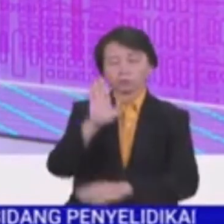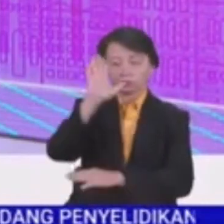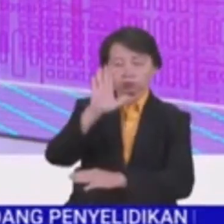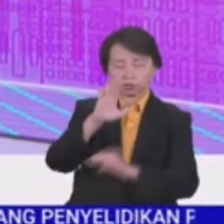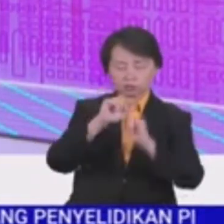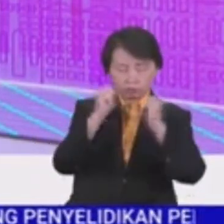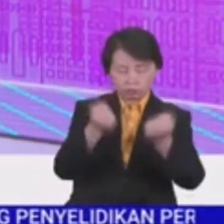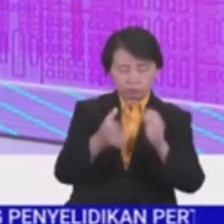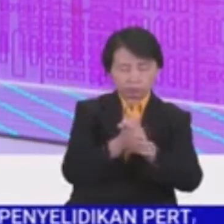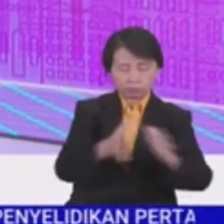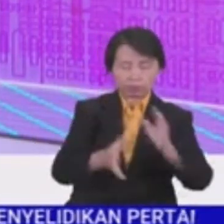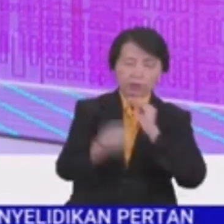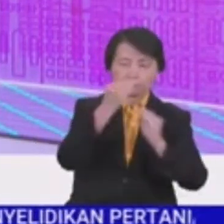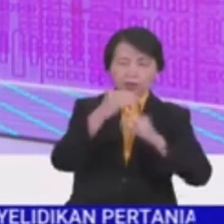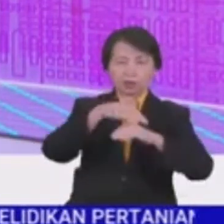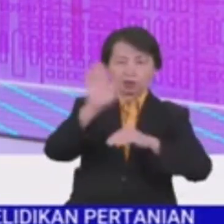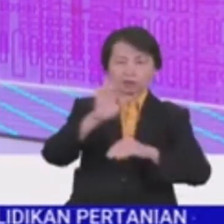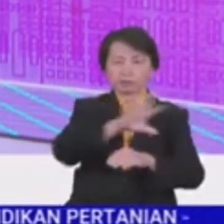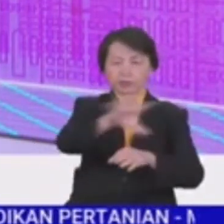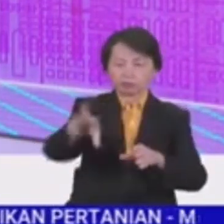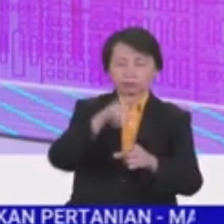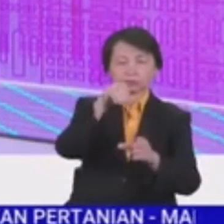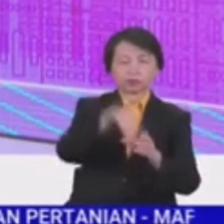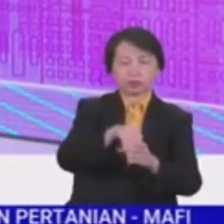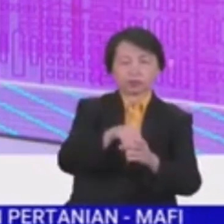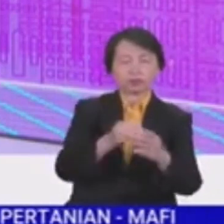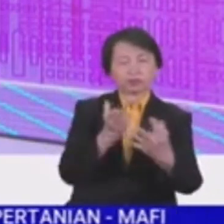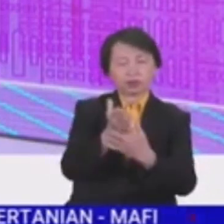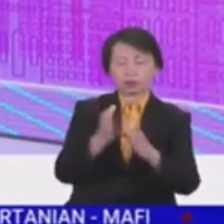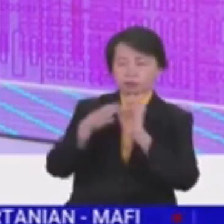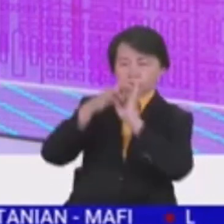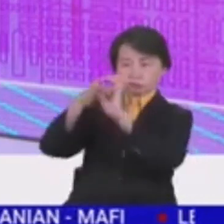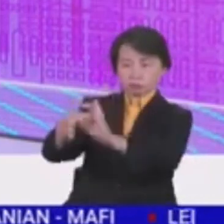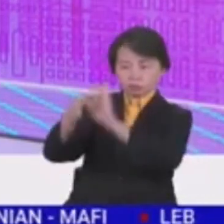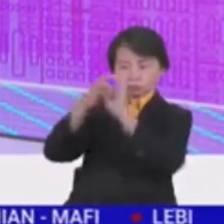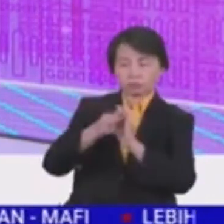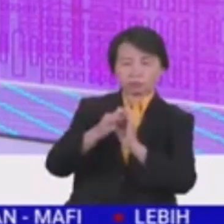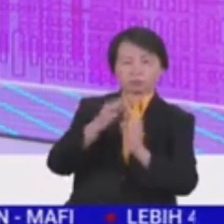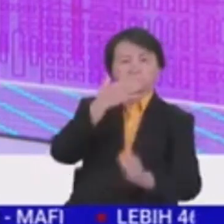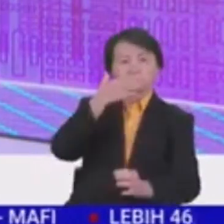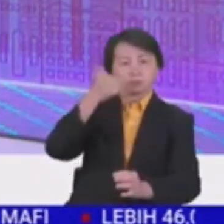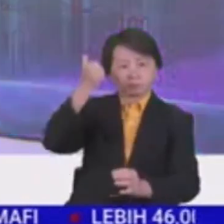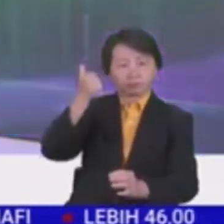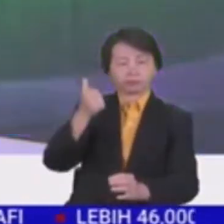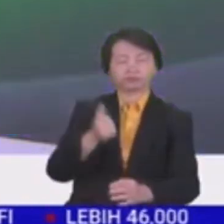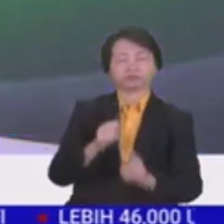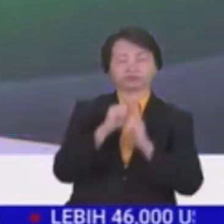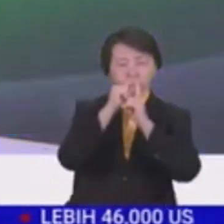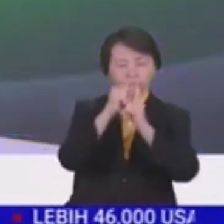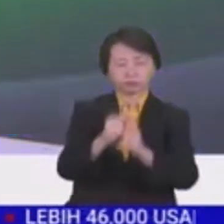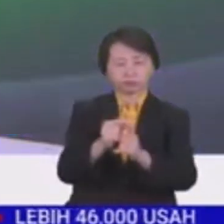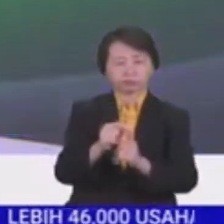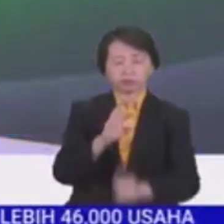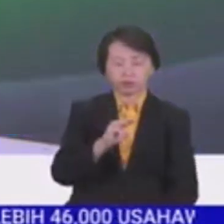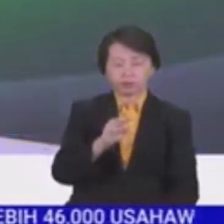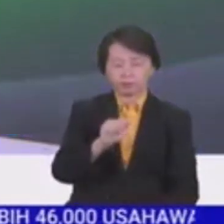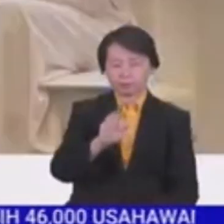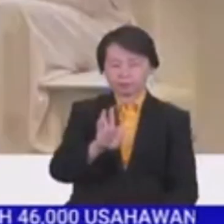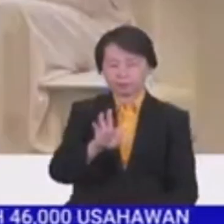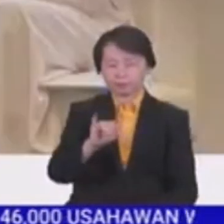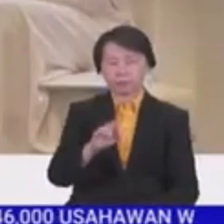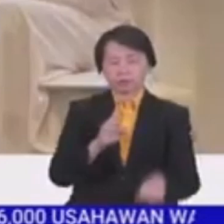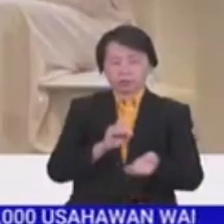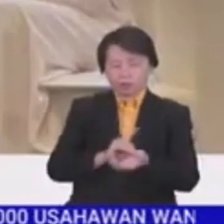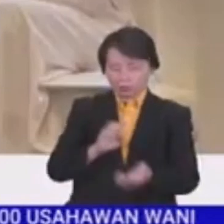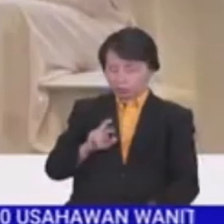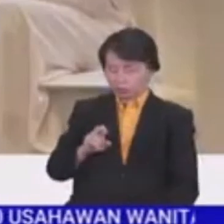ekosistem squishy makanan lebih inklusif melalui kerjasama yang komprehensif menurut kenyataan movie Datuk Seri